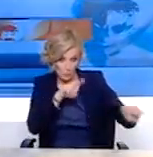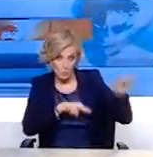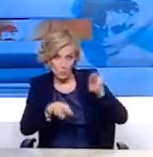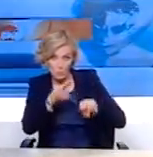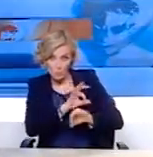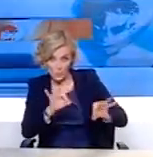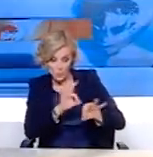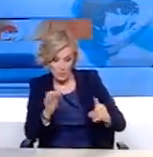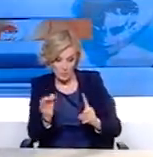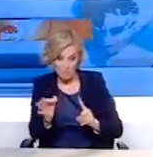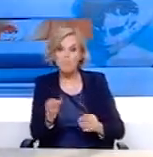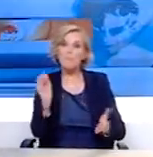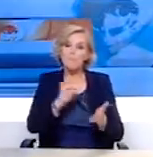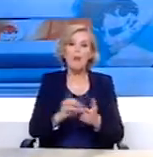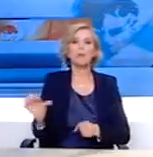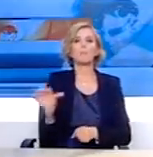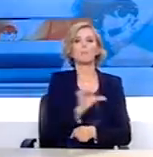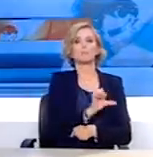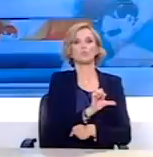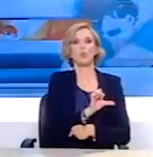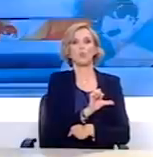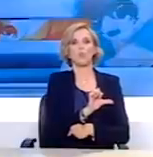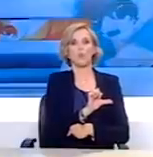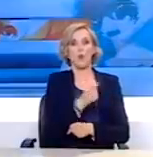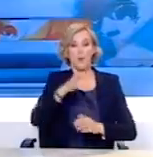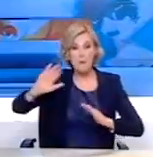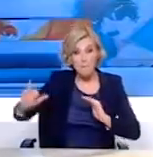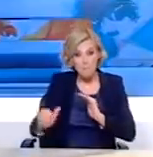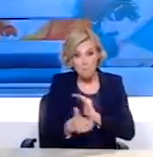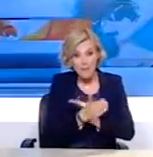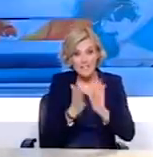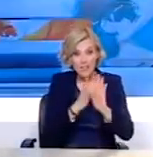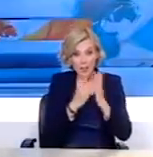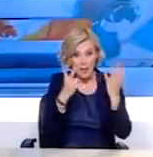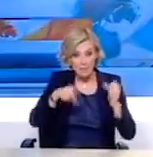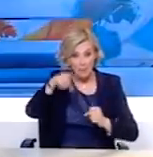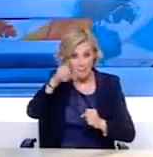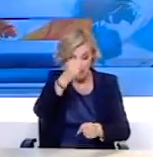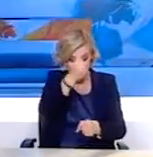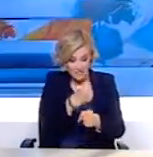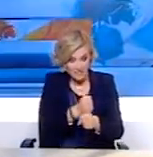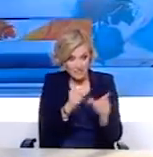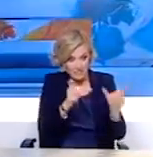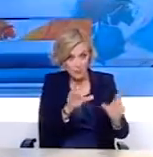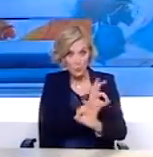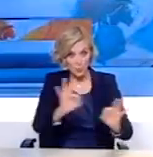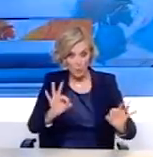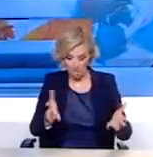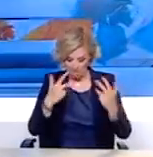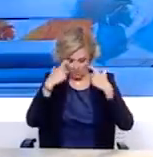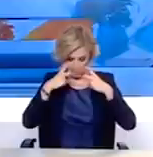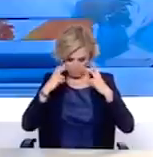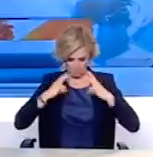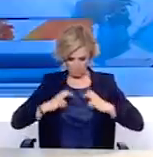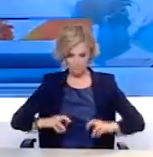και των θεραπεύοντων, επιστρέφουν στην κοινωνία, εκεί που ανήκουν. Πρέπει να βάλουμε μια διαχωριστική γραμμή σε τέτοιου είδους λογικές. Είναι μακριά